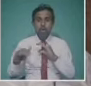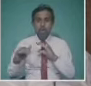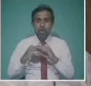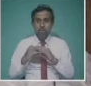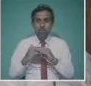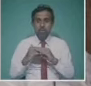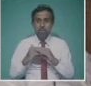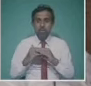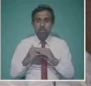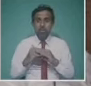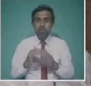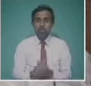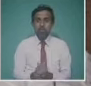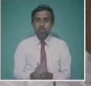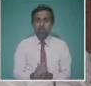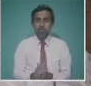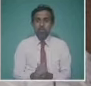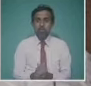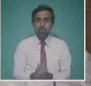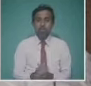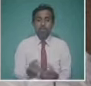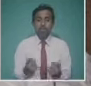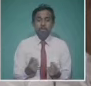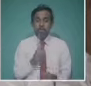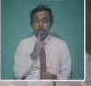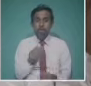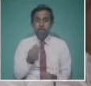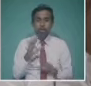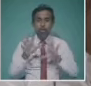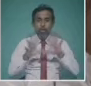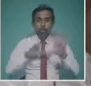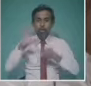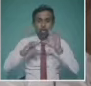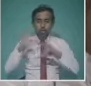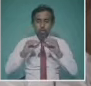ඒගොල්ලෝ කියනවා ද ඉන්ෆෝමේෂන් රික්වෙස්ටඩ් රිලේට් ටු මෙනි කේසස්